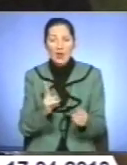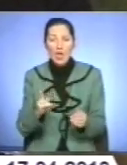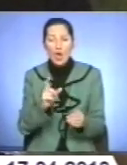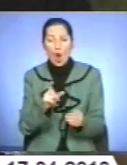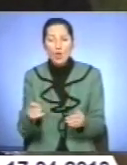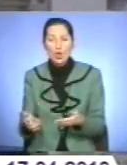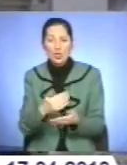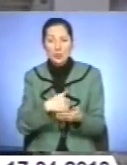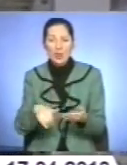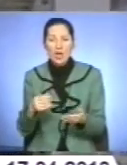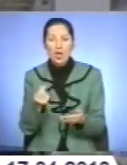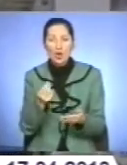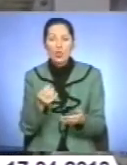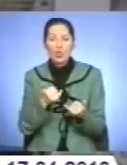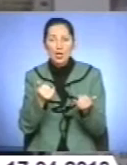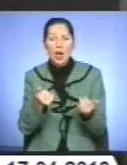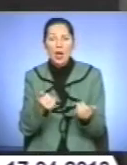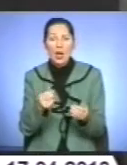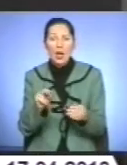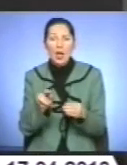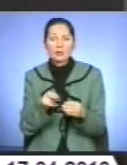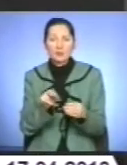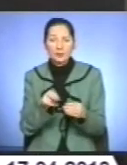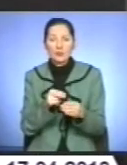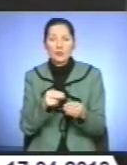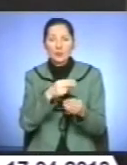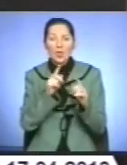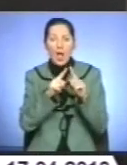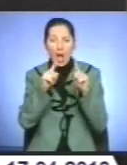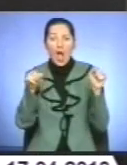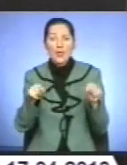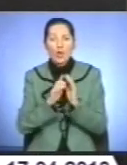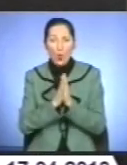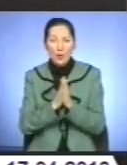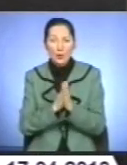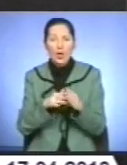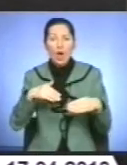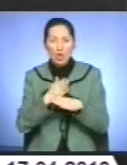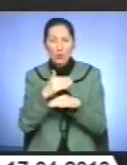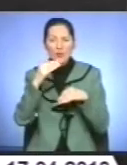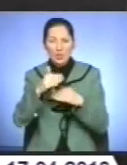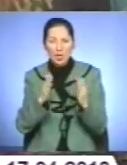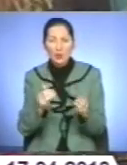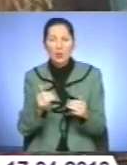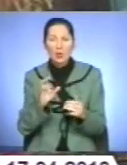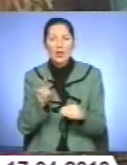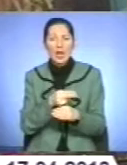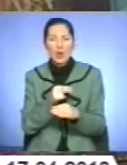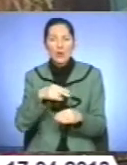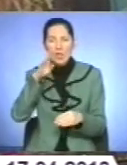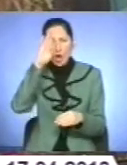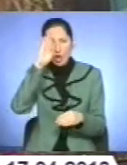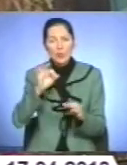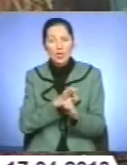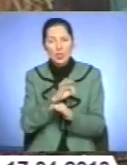храмових ікон. Відтак розбив банку з пожертвами на лікування хлопчика-сироти. Розбив скриньки, забрав всі